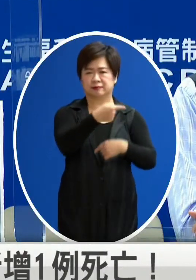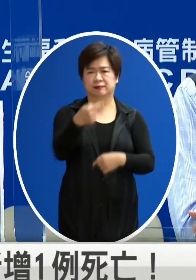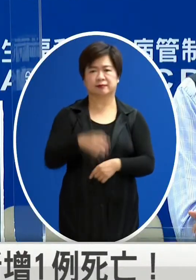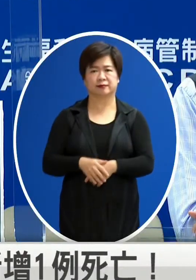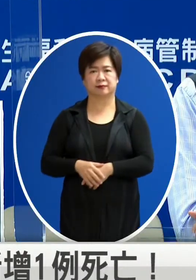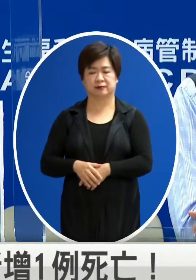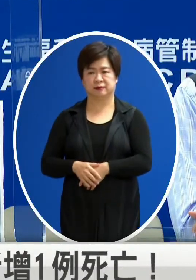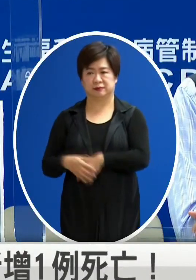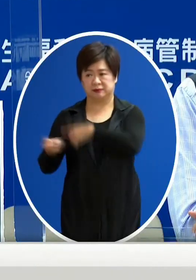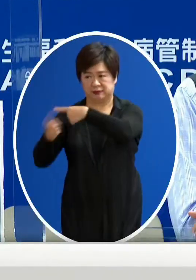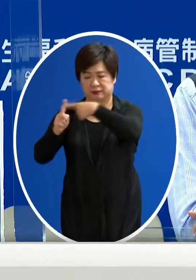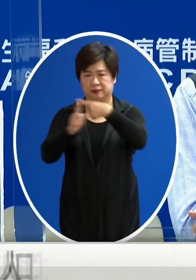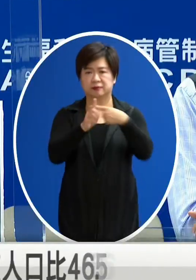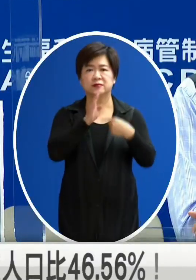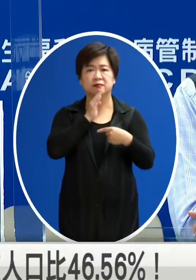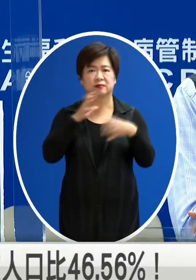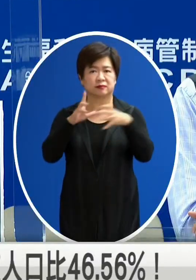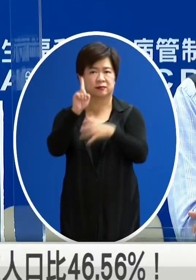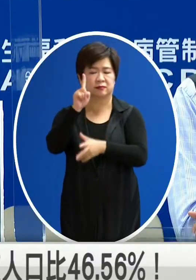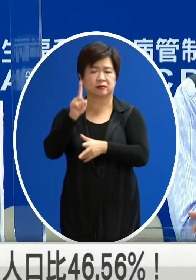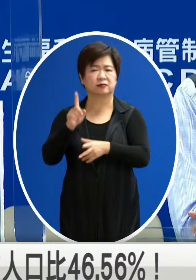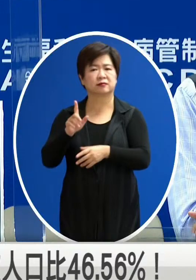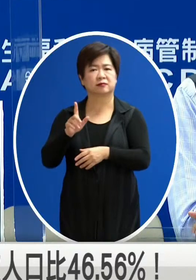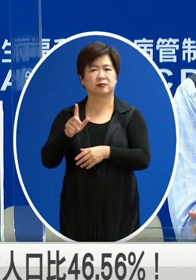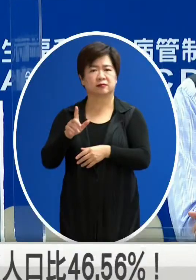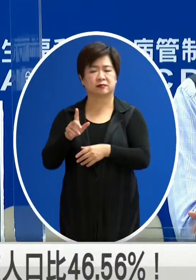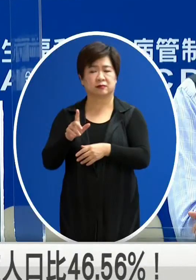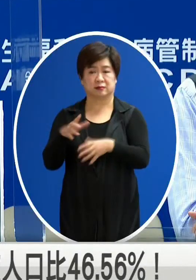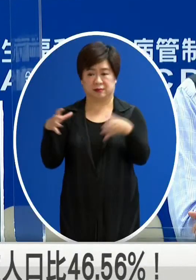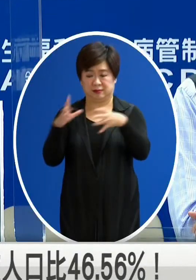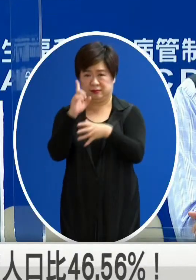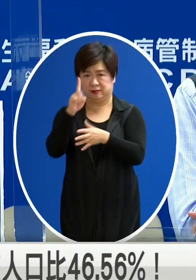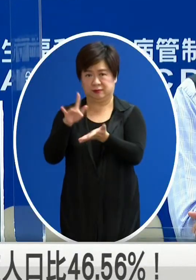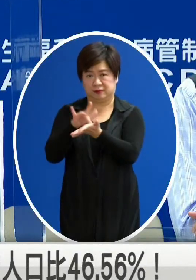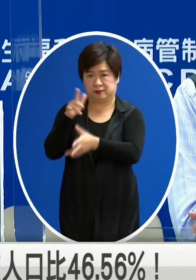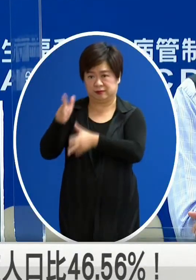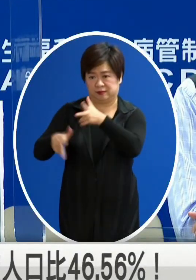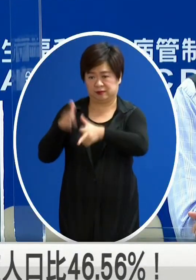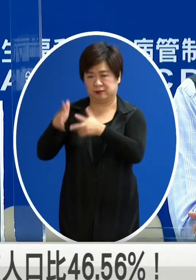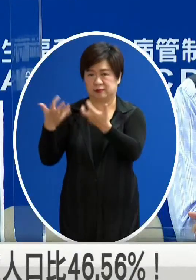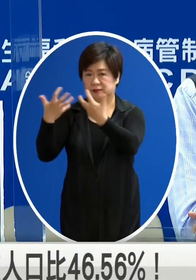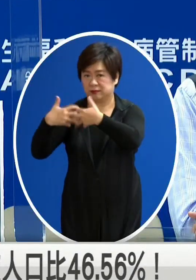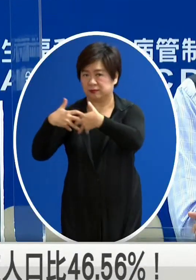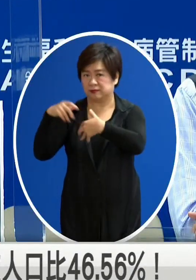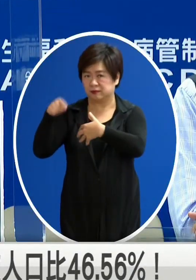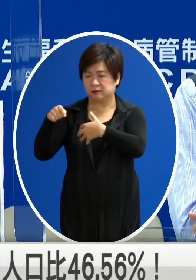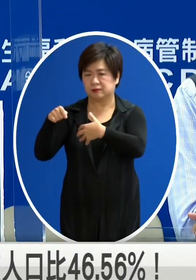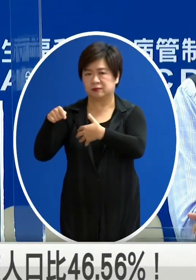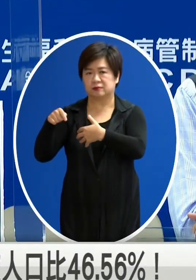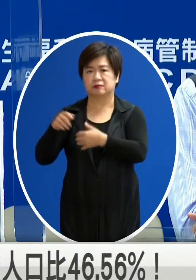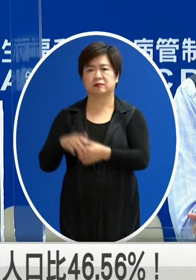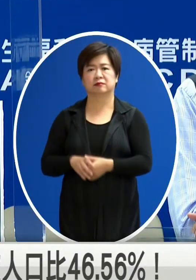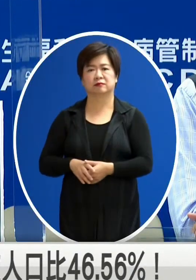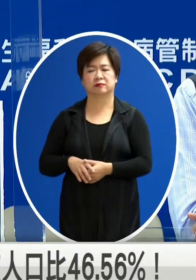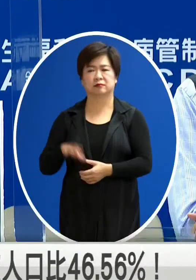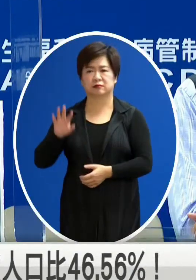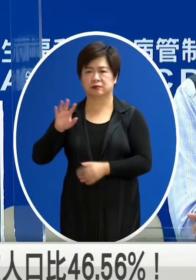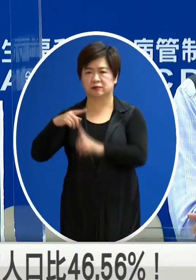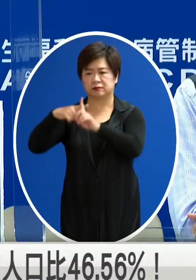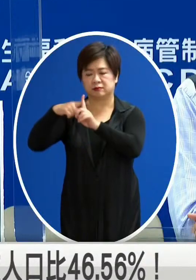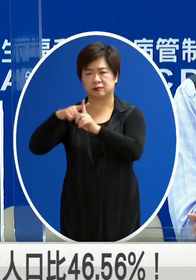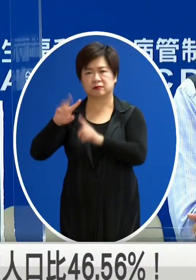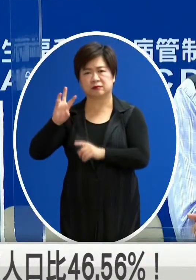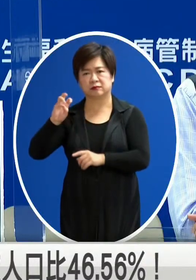两阳的都是同一家工厂的啊，同一家那个药厂的机器哈，那分别是36，CT